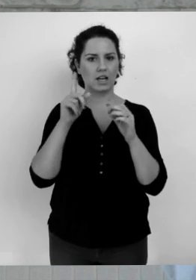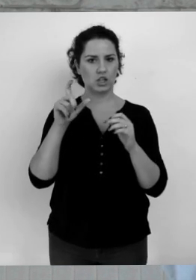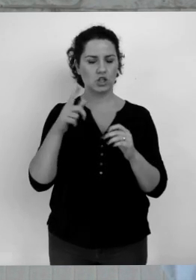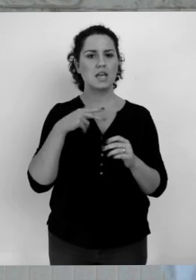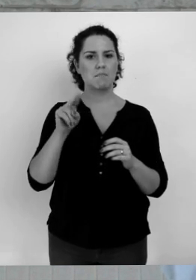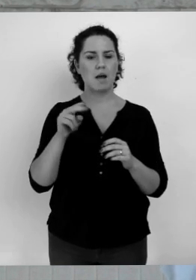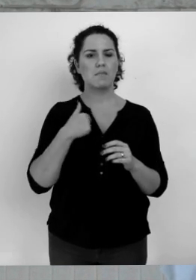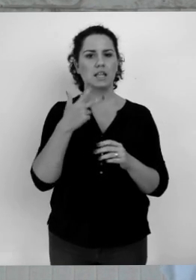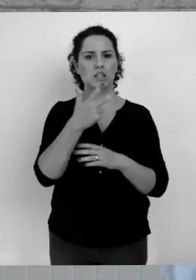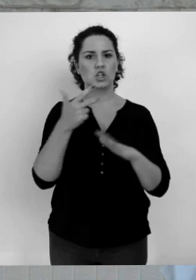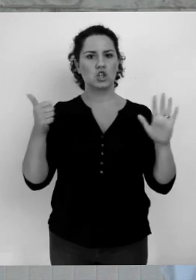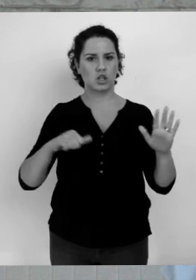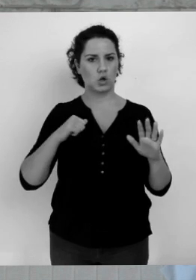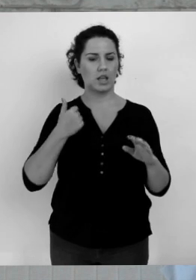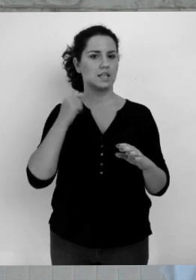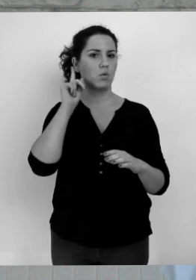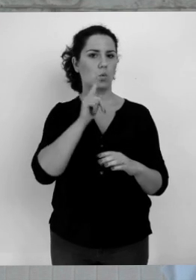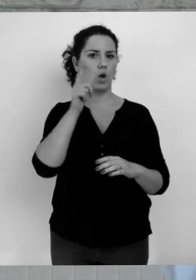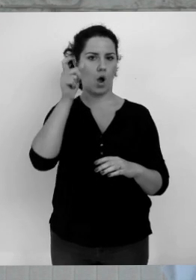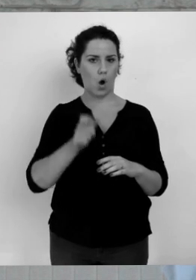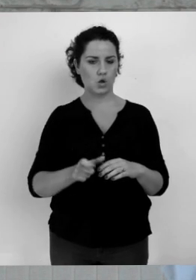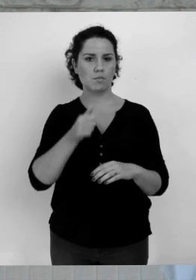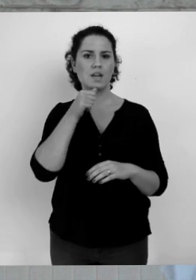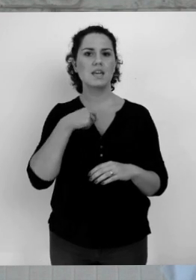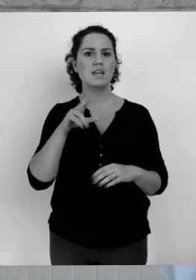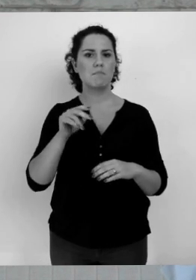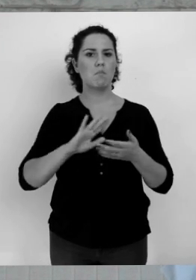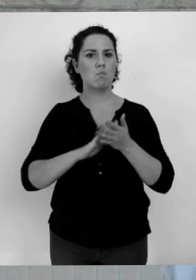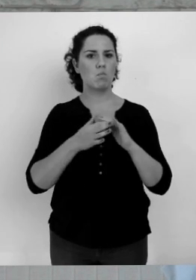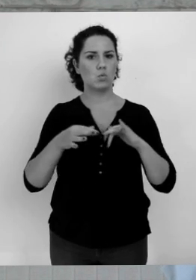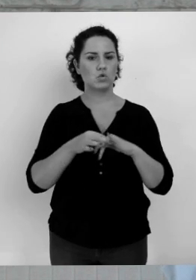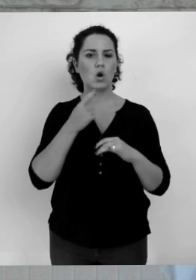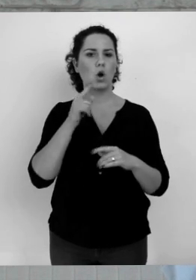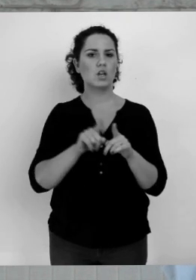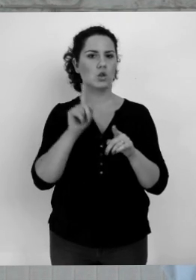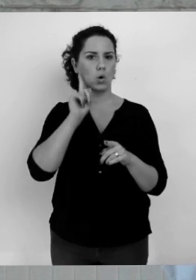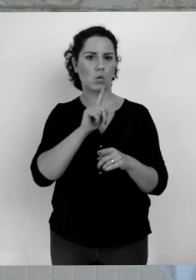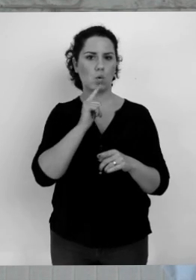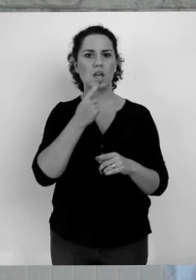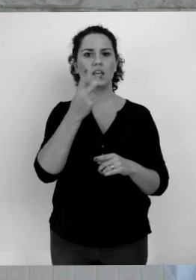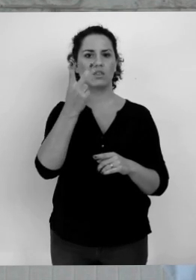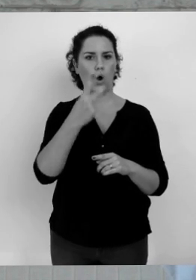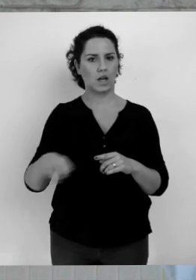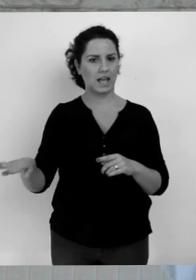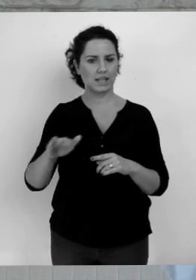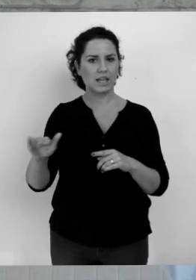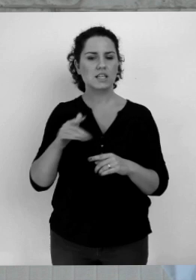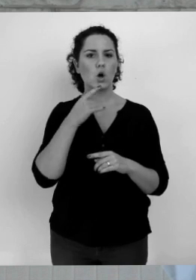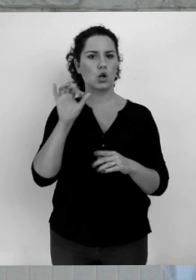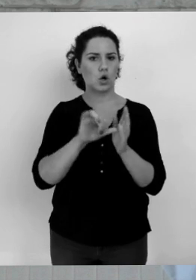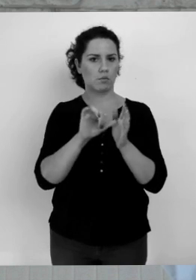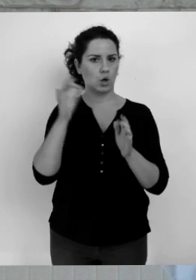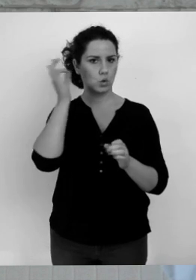godina. Ja sam gluha osoba. Imam i muža koji je isto gluh i dvoje djece koje normalno